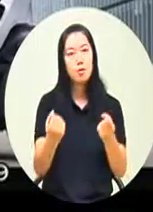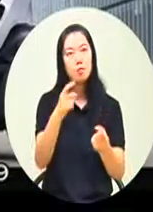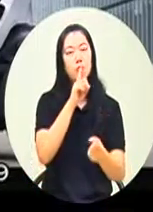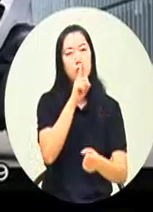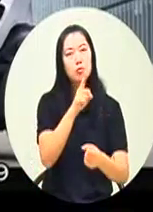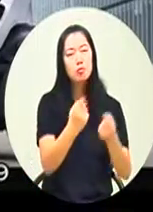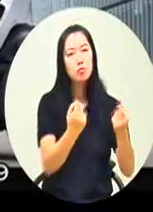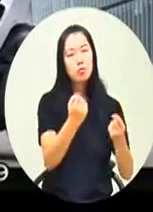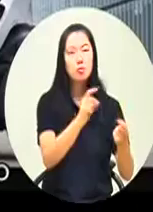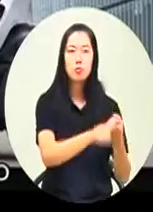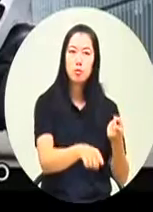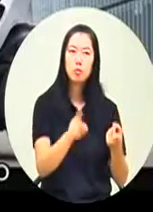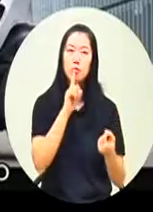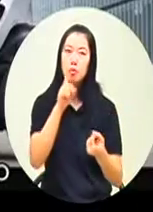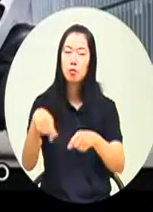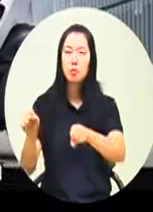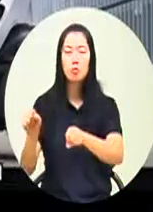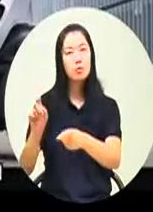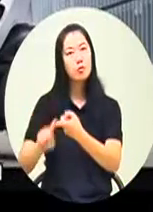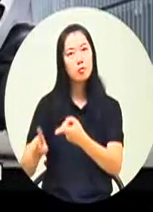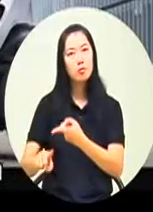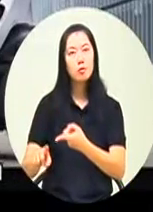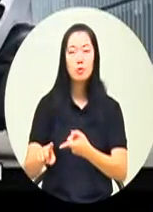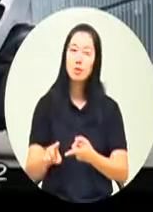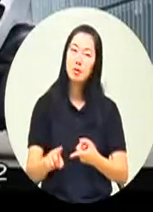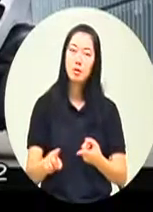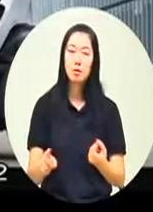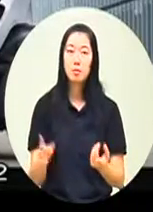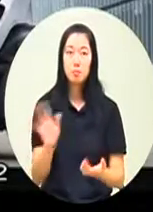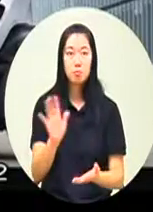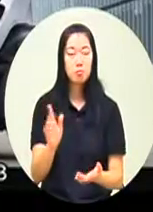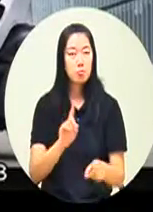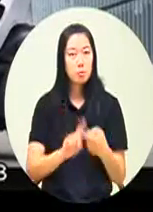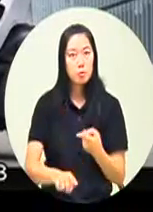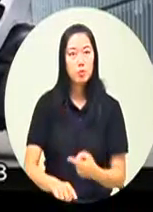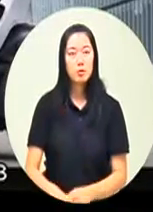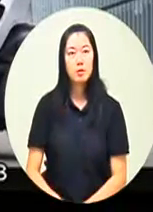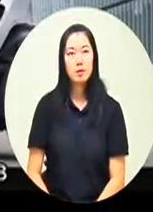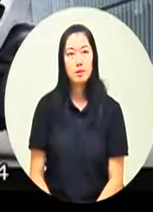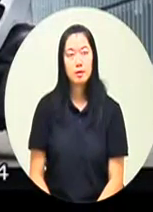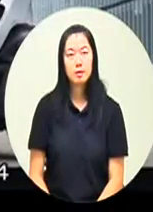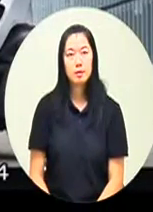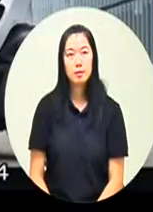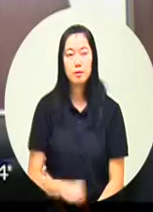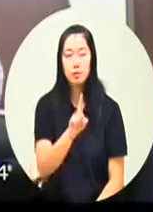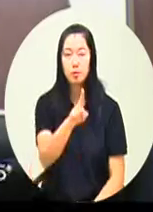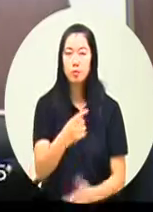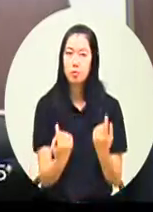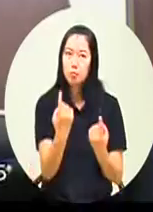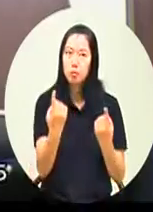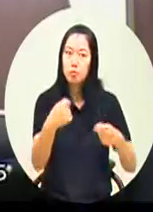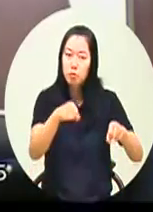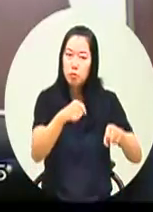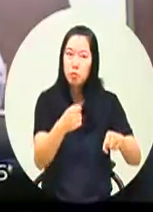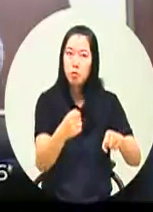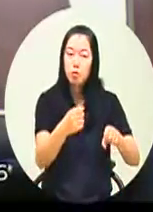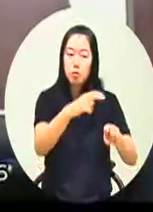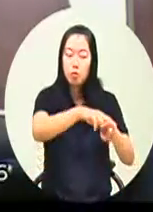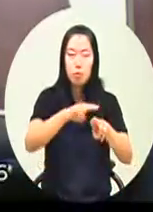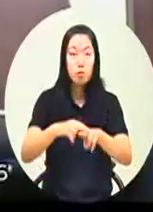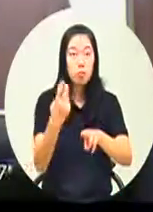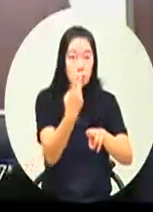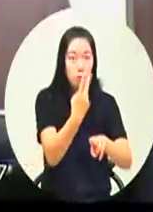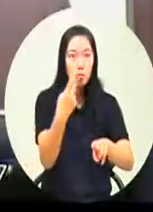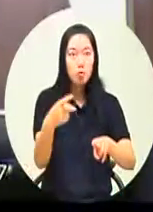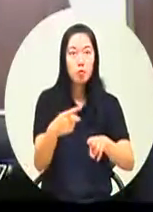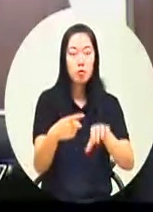车，也是车了，说它像摩托车，动力也像摩托车，比摩托车 多一个位座位，多两个轮子，可是它的